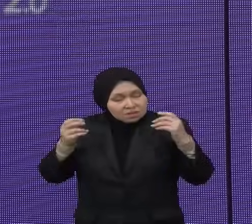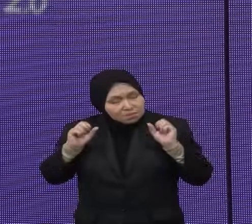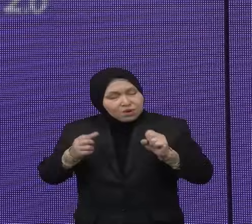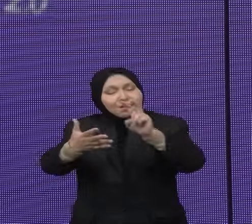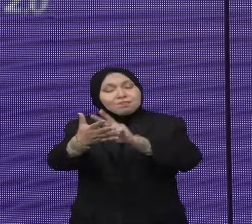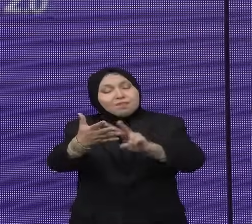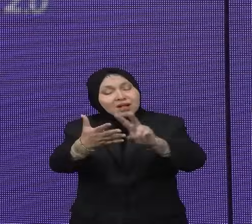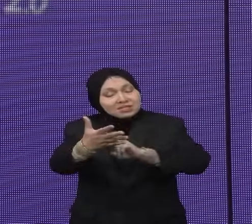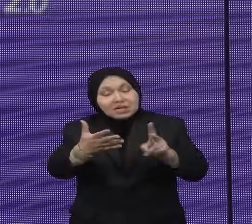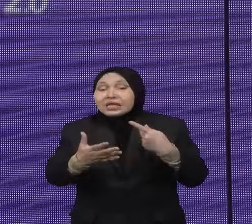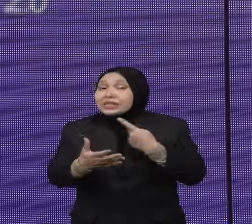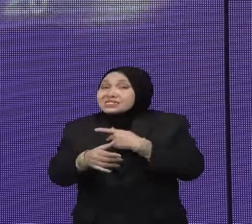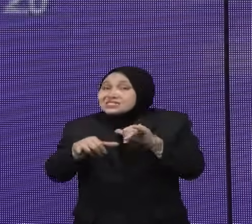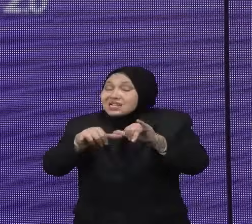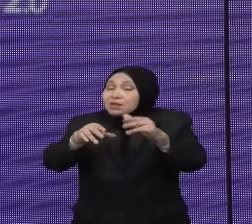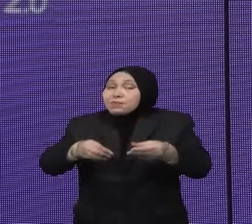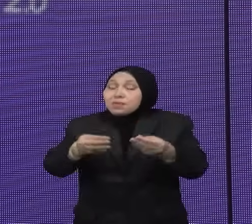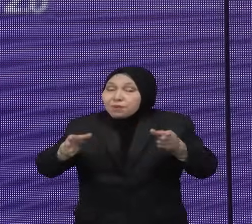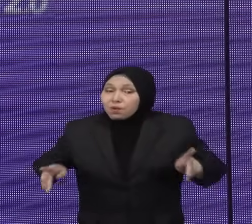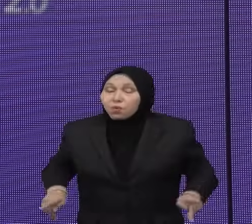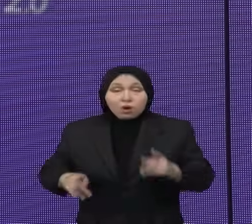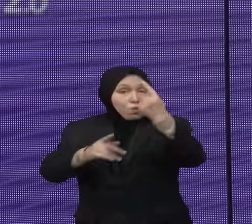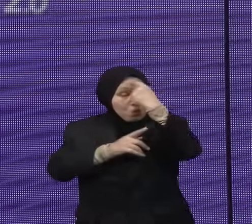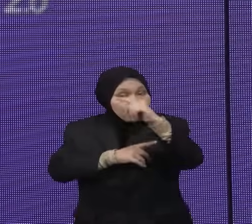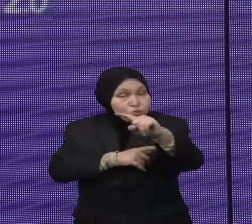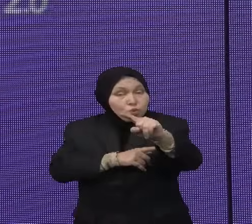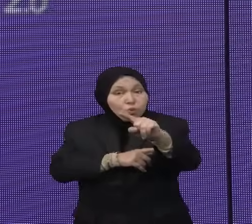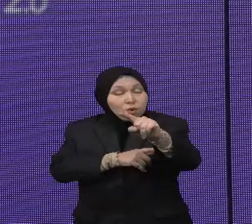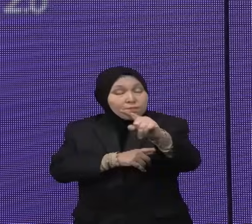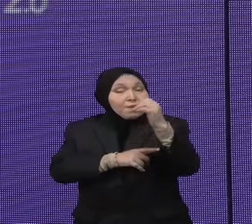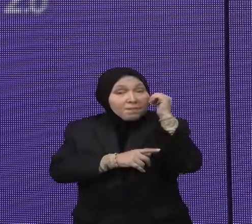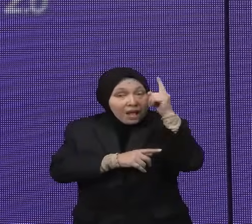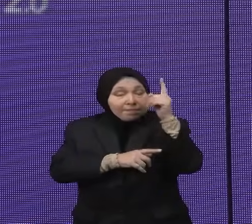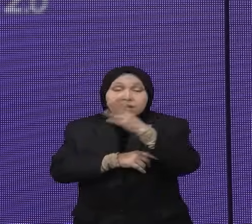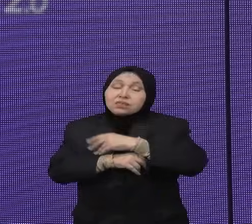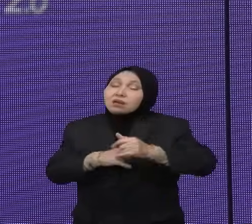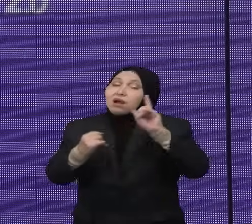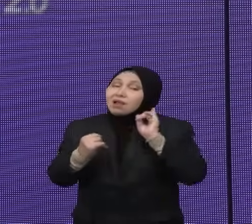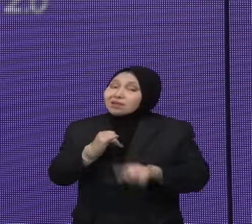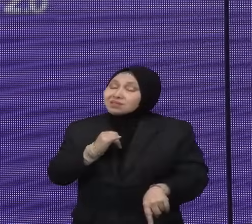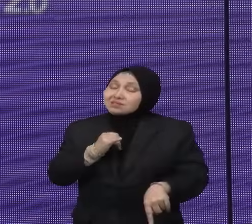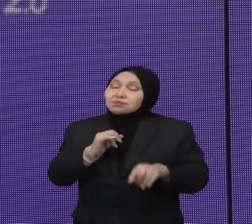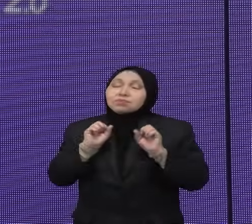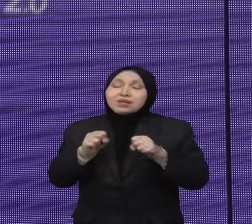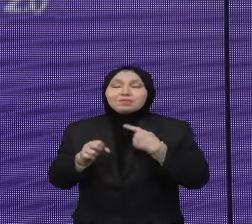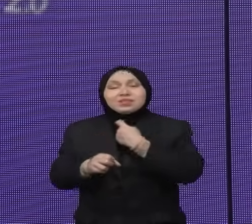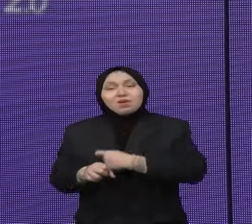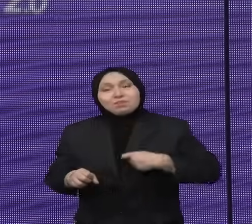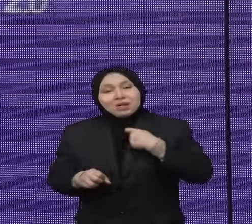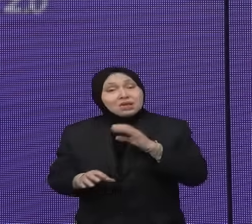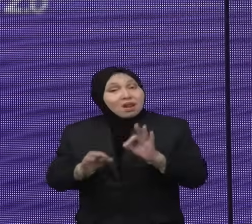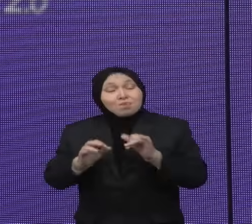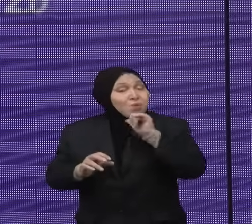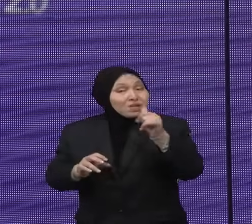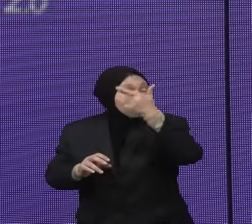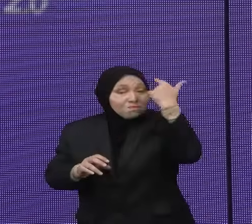baca dan kita masih lagi diberi peluang untuk memahami dan akhirnya boleh bertaubat. Ya, kalau bukan